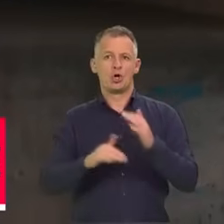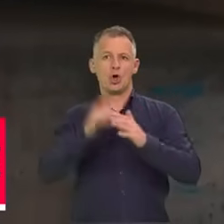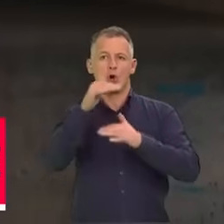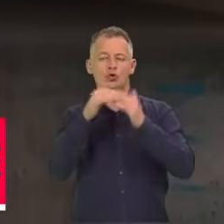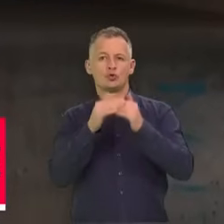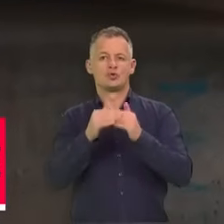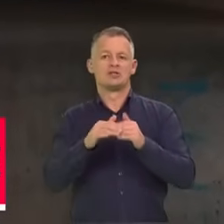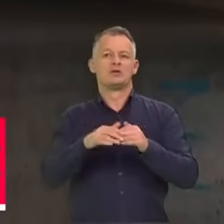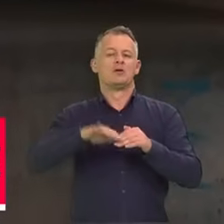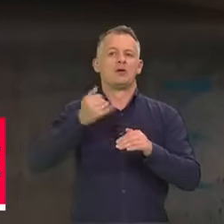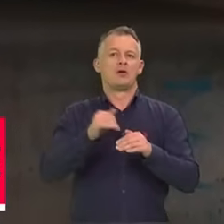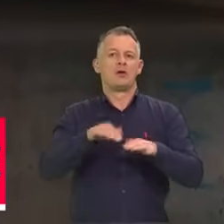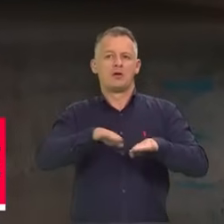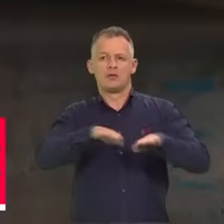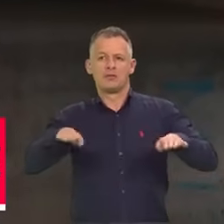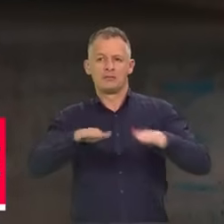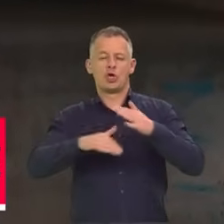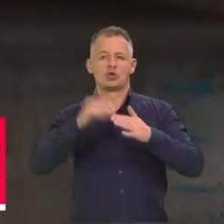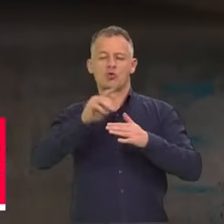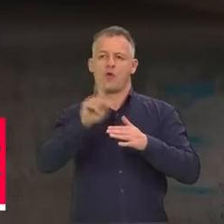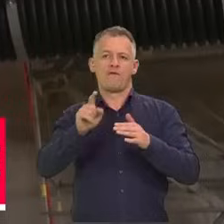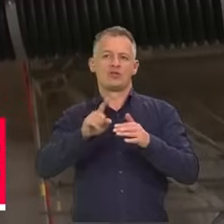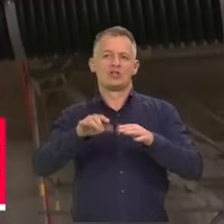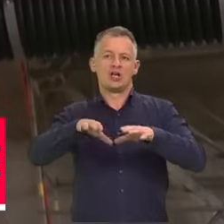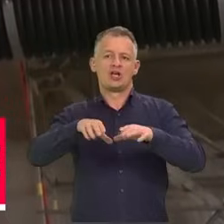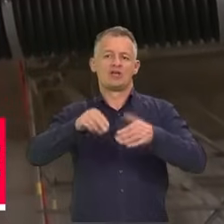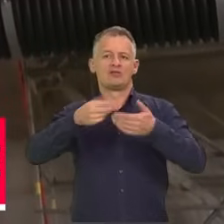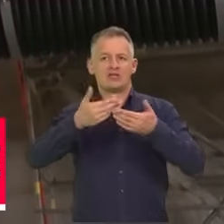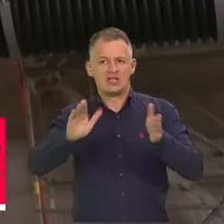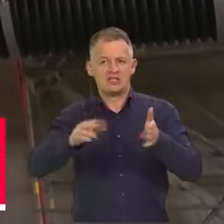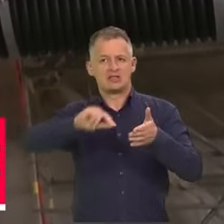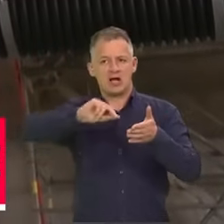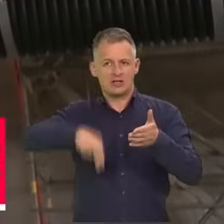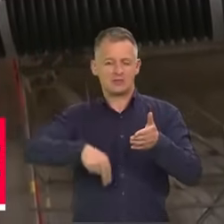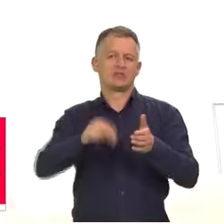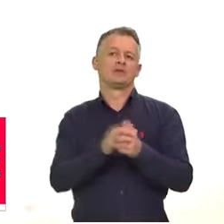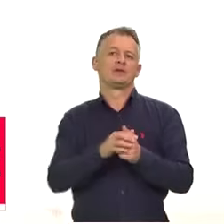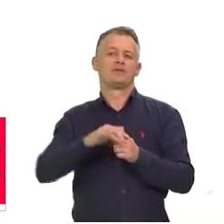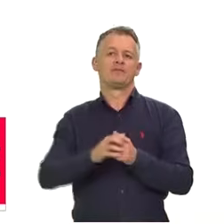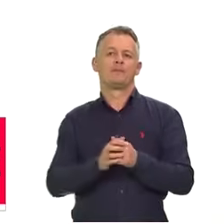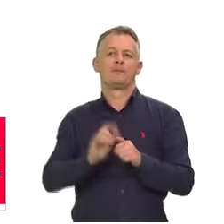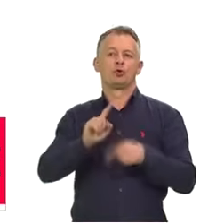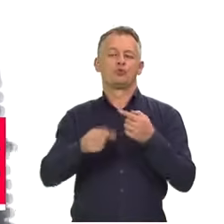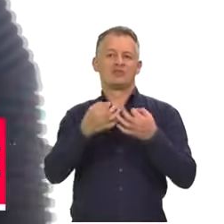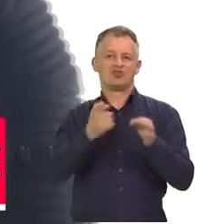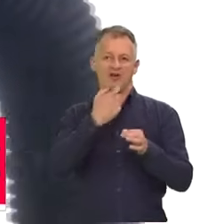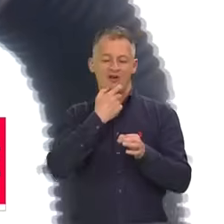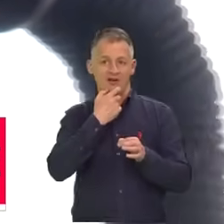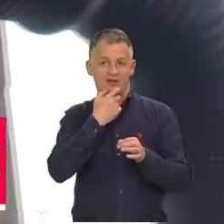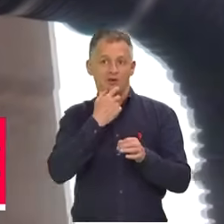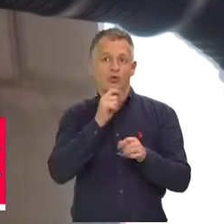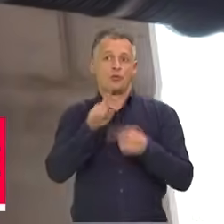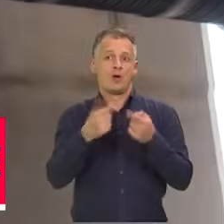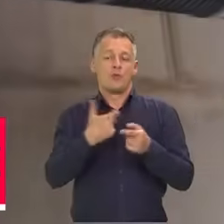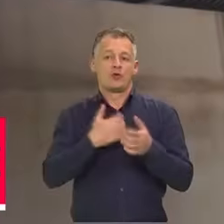de rezistență nu este afectată încă nu a fost recepționată. Podul va avea 10 ani garanție după recepție. În anumite condiții, termenul ar putea ajunge